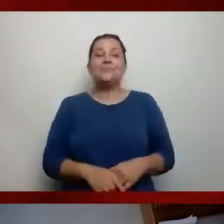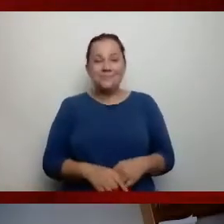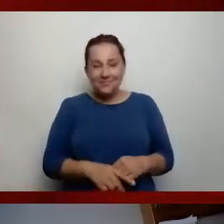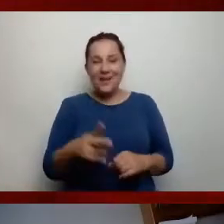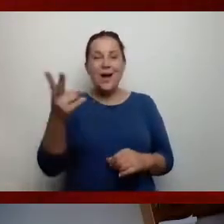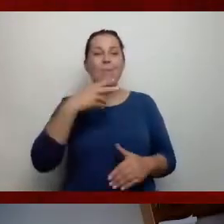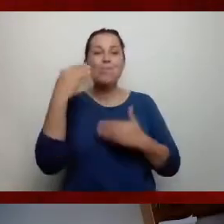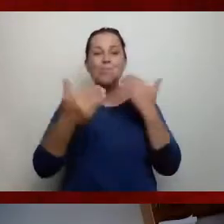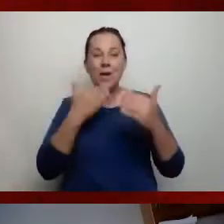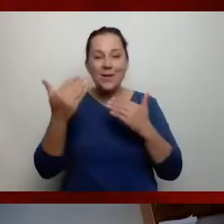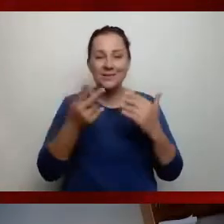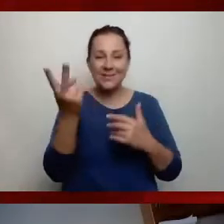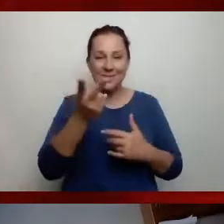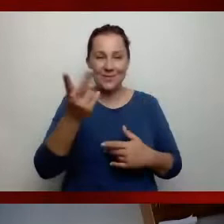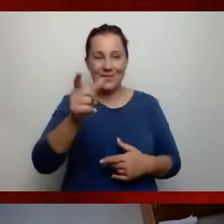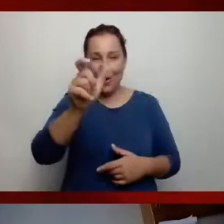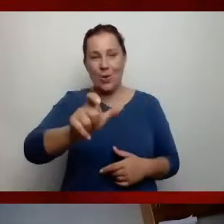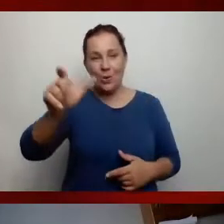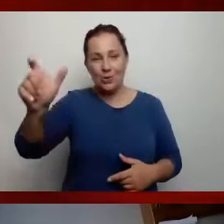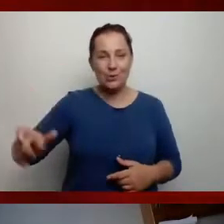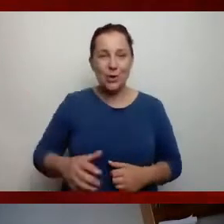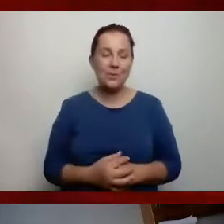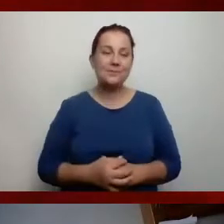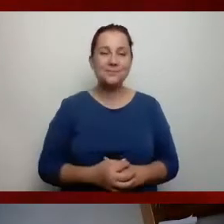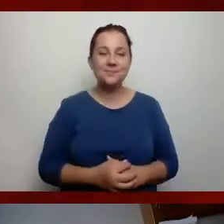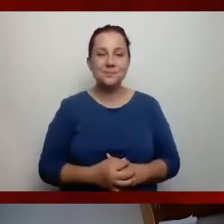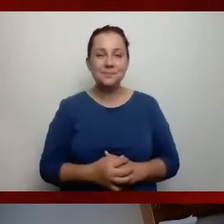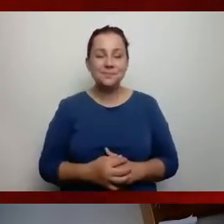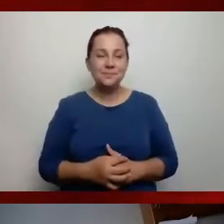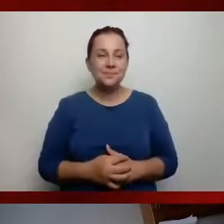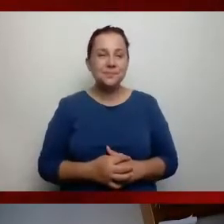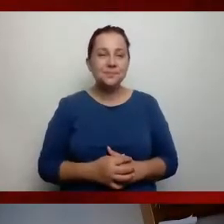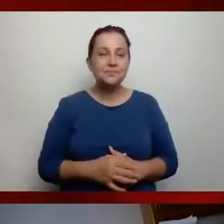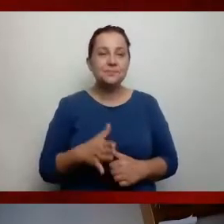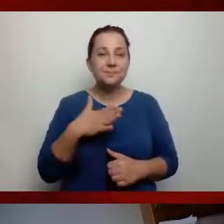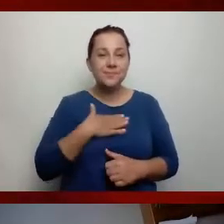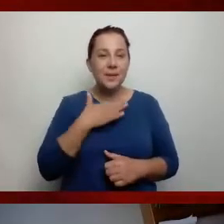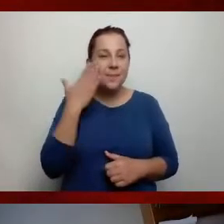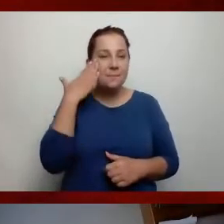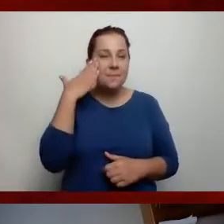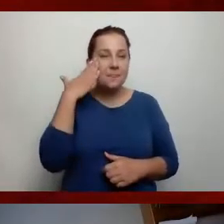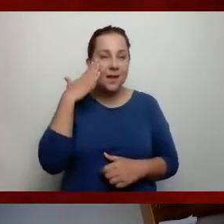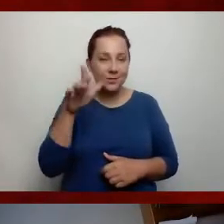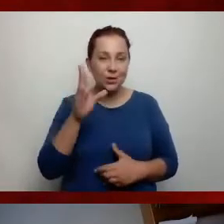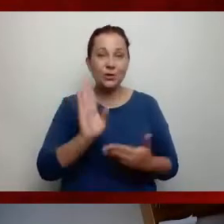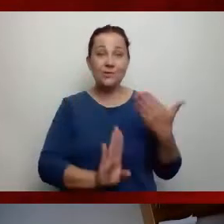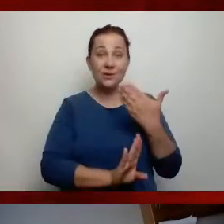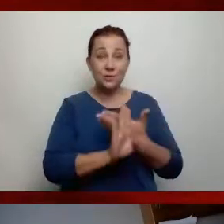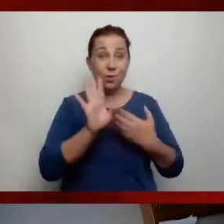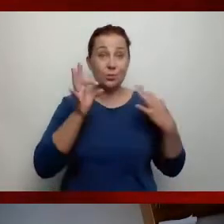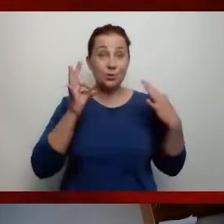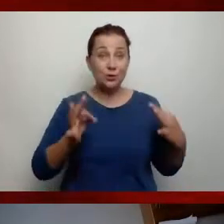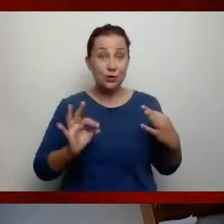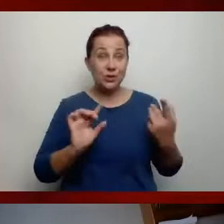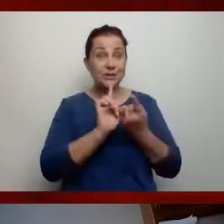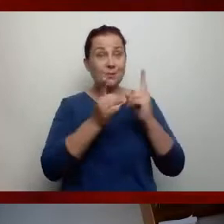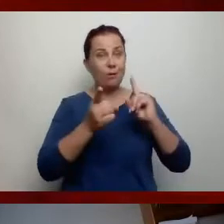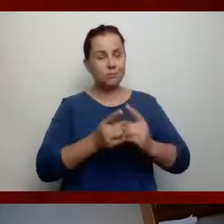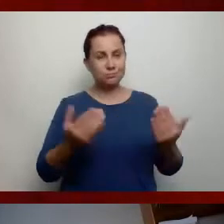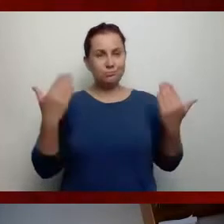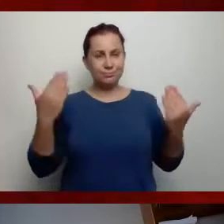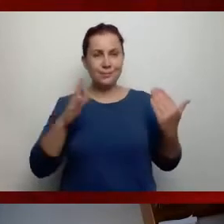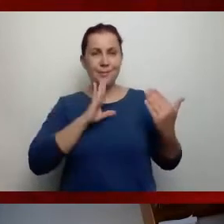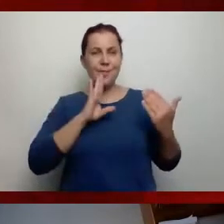Krzysztofów, wojny nie będzie, pozwoliliśmy sobie na takie mrugnięcie okiem. Mamy nadzieję, że wystąpisz w tej audycji godnie, jak w